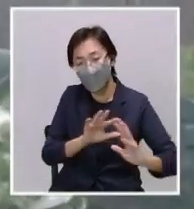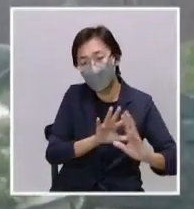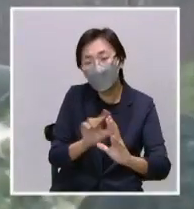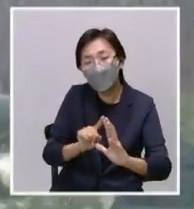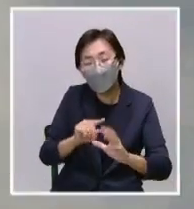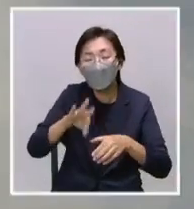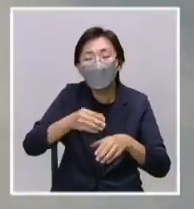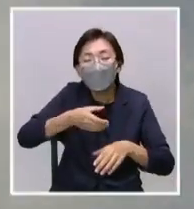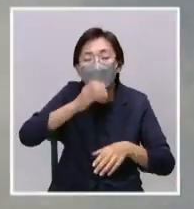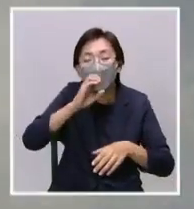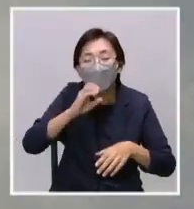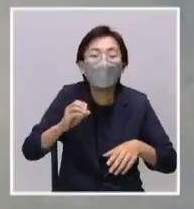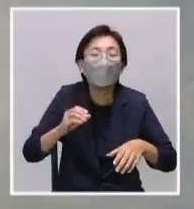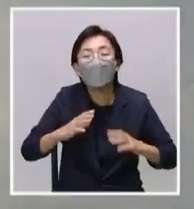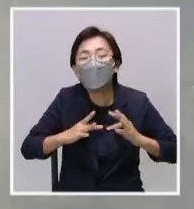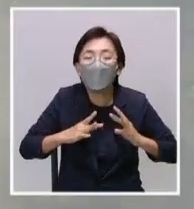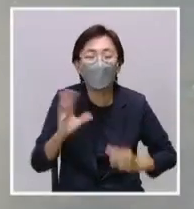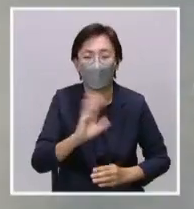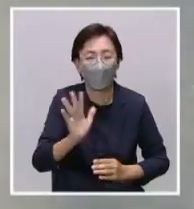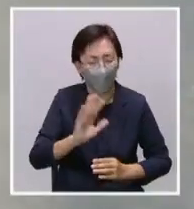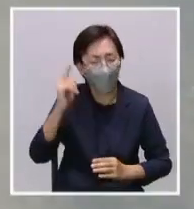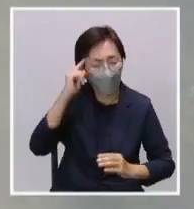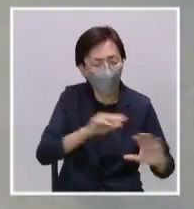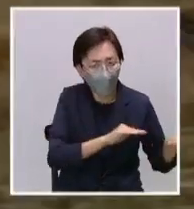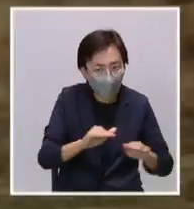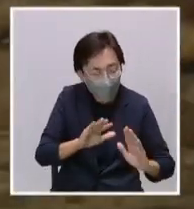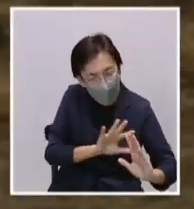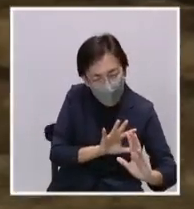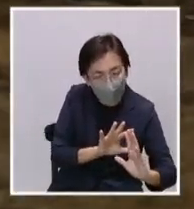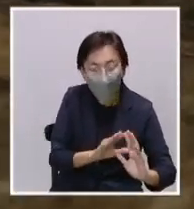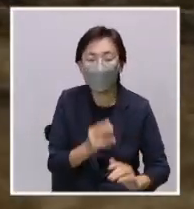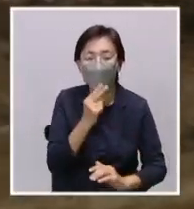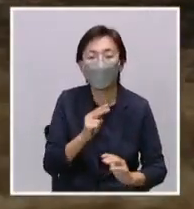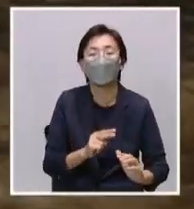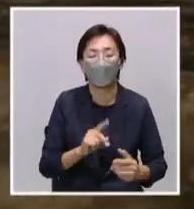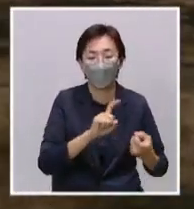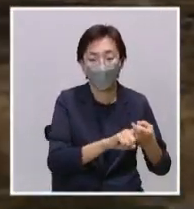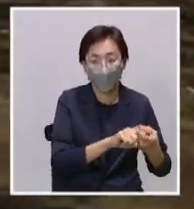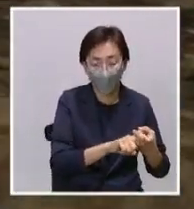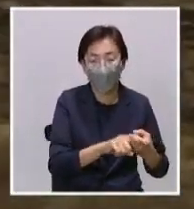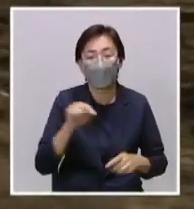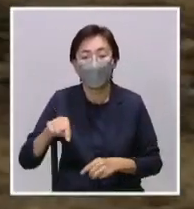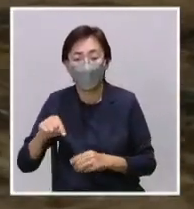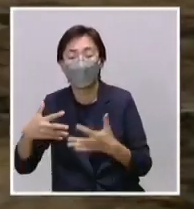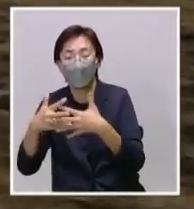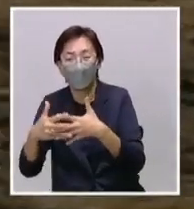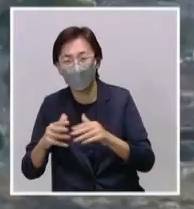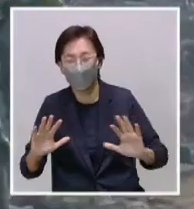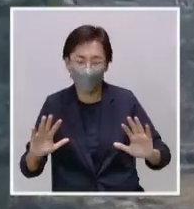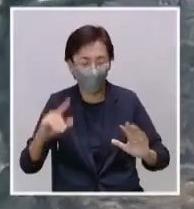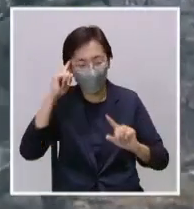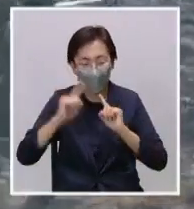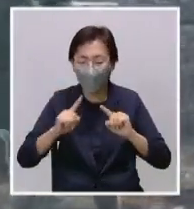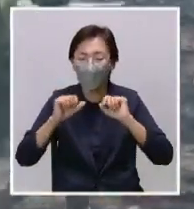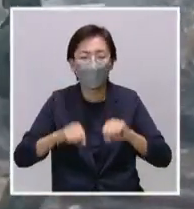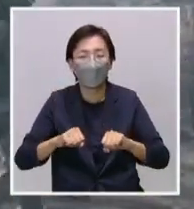เพียงเพื่อดื่มกาแฟเท่านั้นได้ยกทางสมองว่าทั้งสองฝ่ายดูเหมือนจะลดความคาดหวังสำหรับความก้าวหน้าทาง